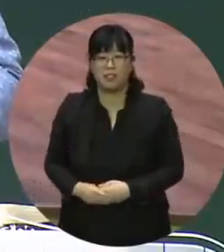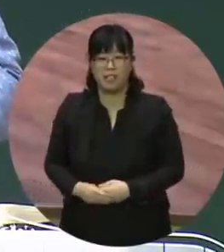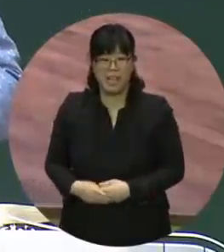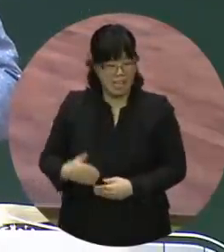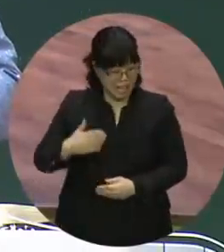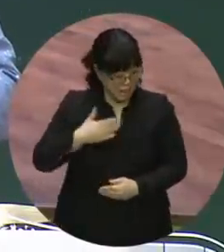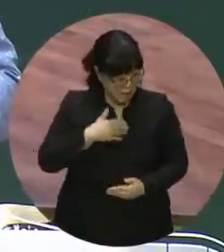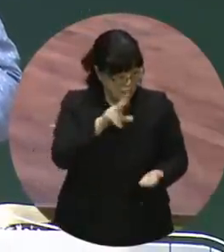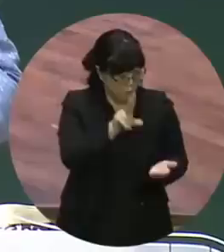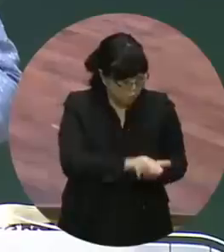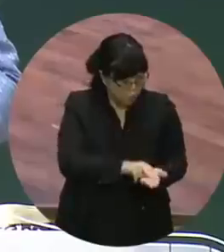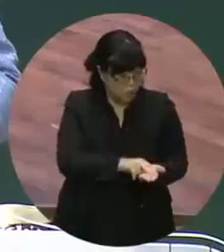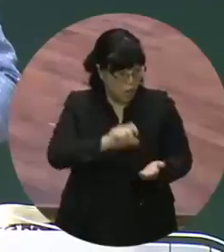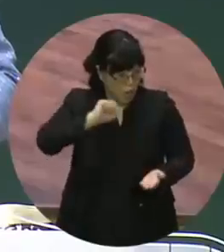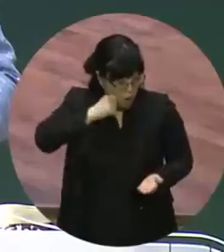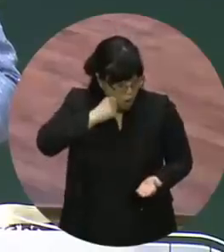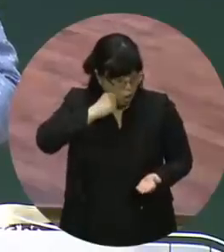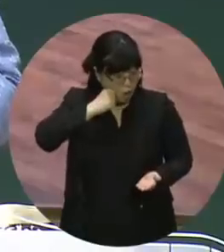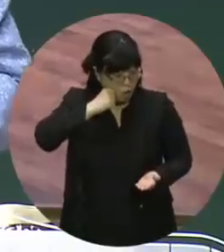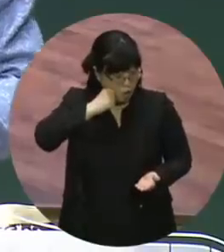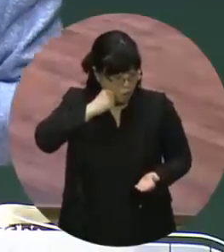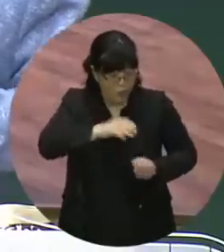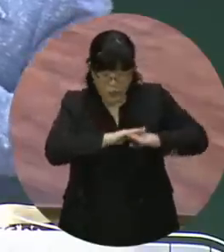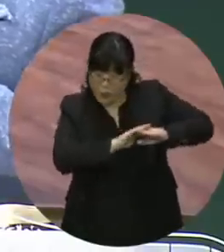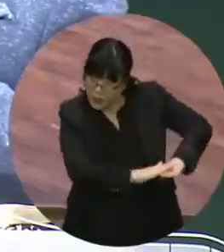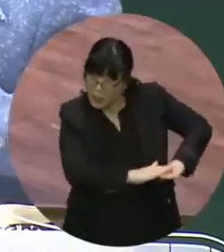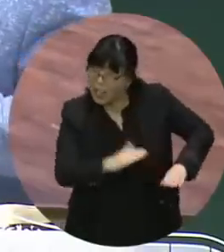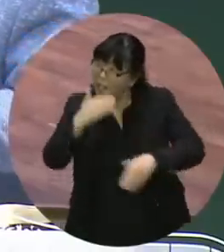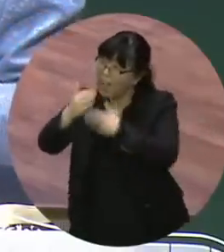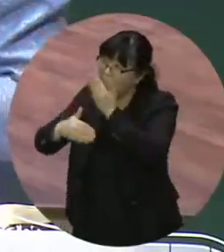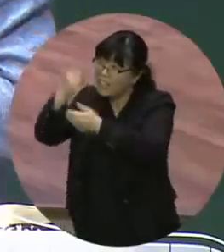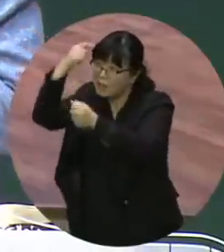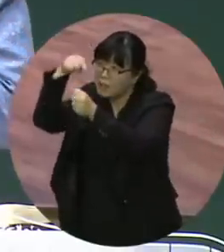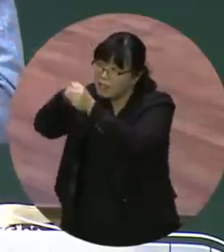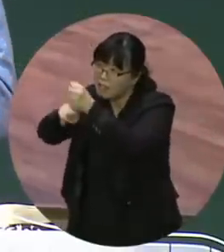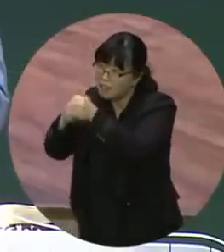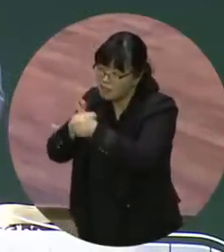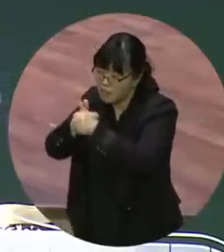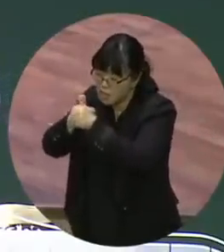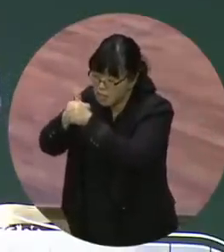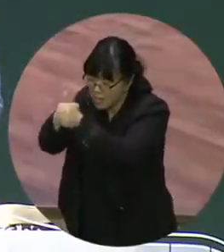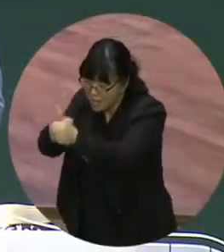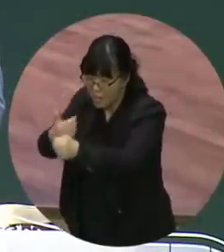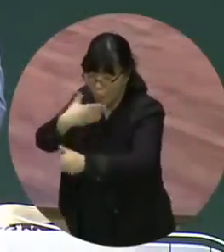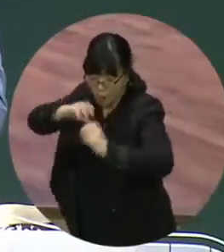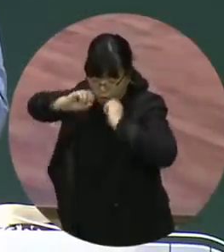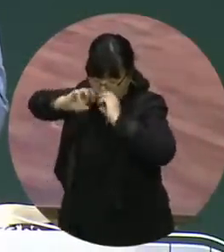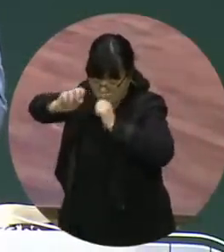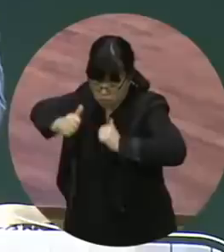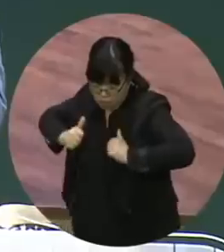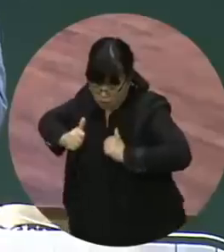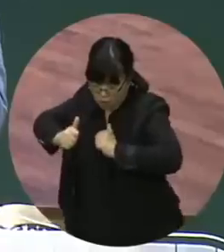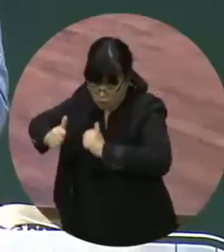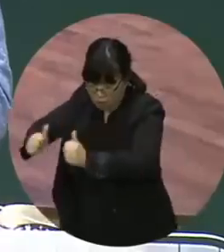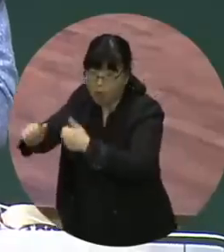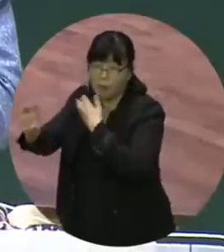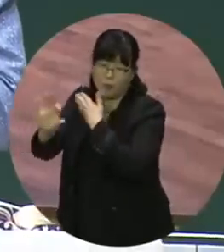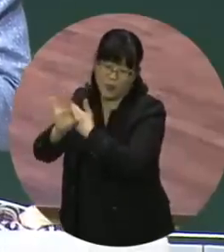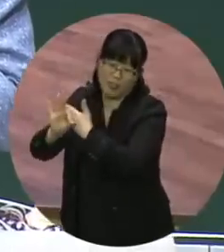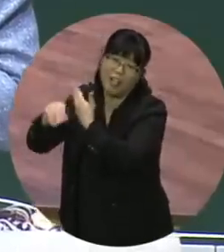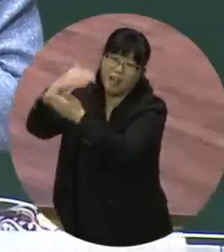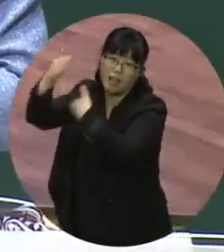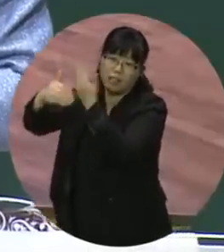이유 없어요. 그거 아셔야 돼요. 그러니까 하나님이 원하시는 뭐냐? 그리스도 예수의 마음을